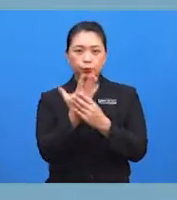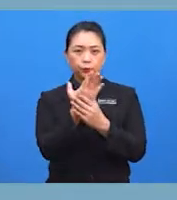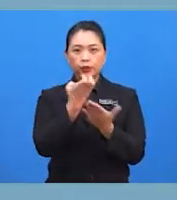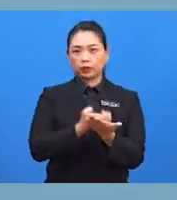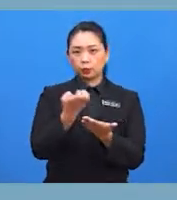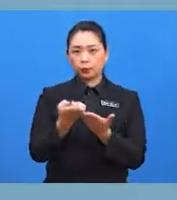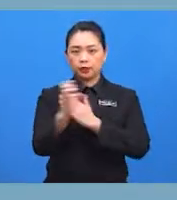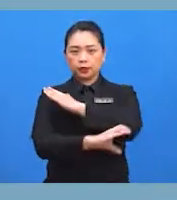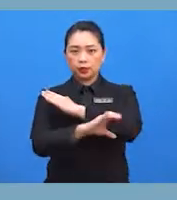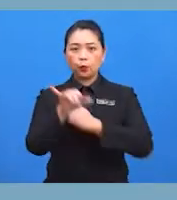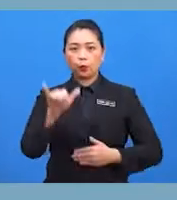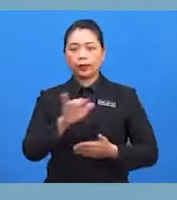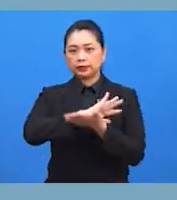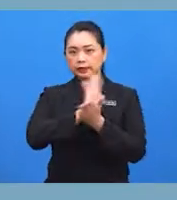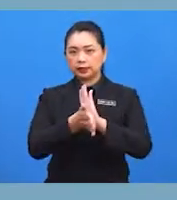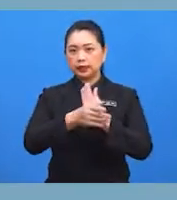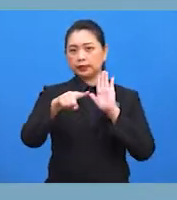menjadi negatif